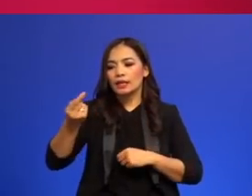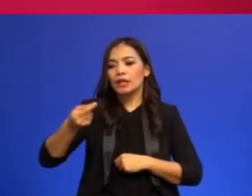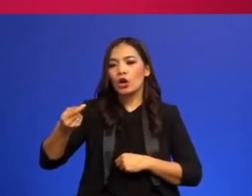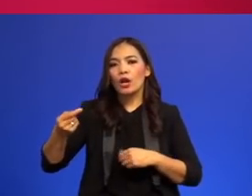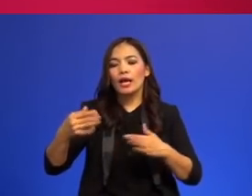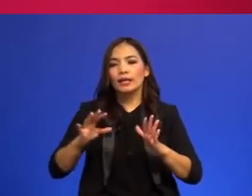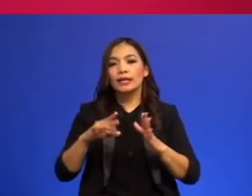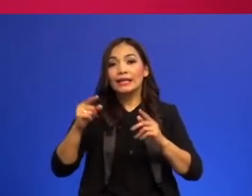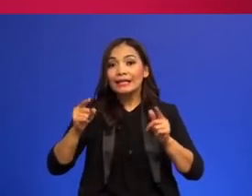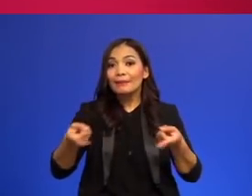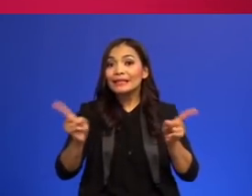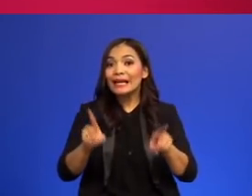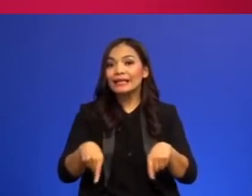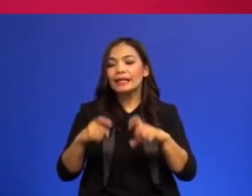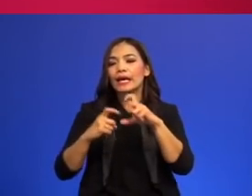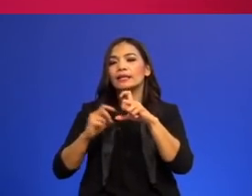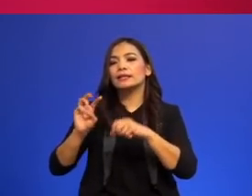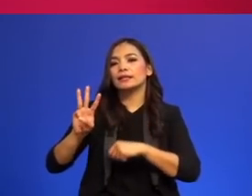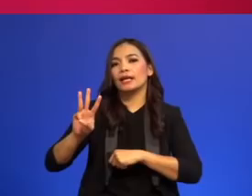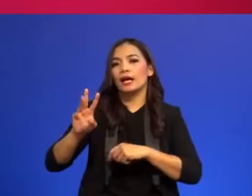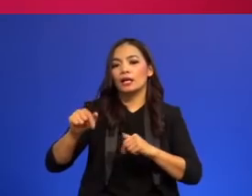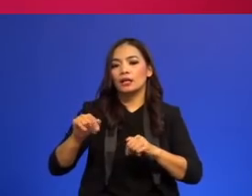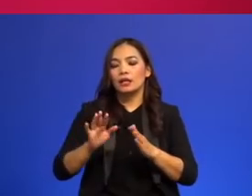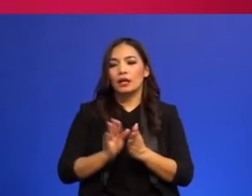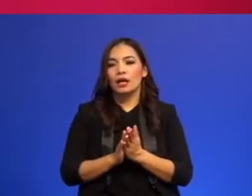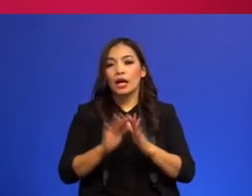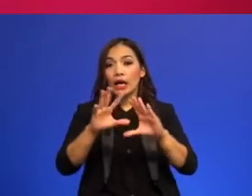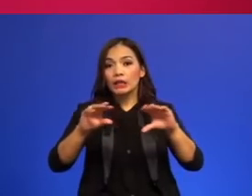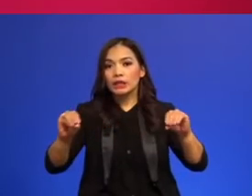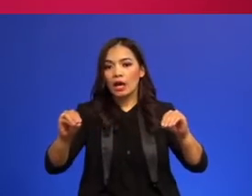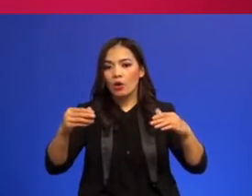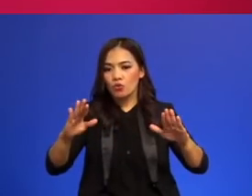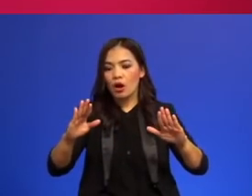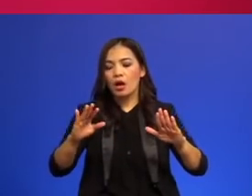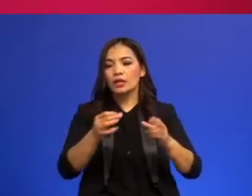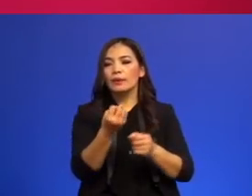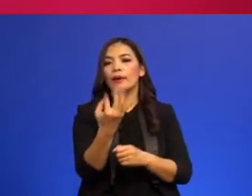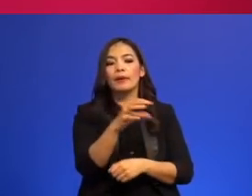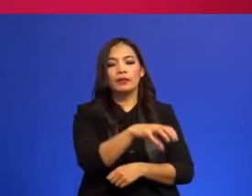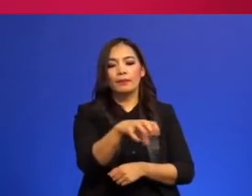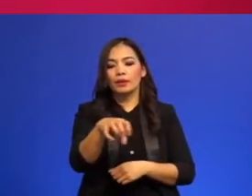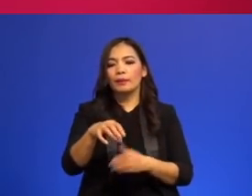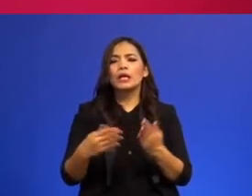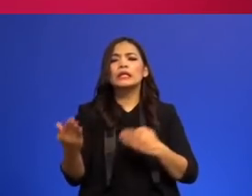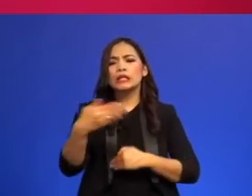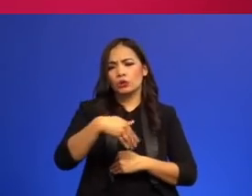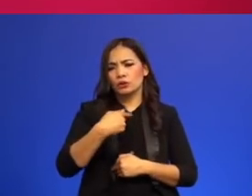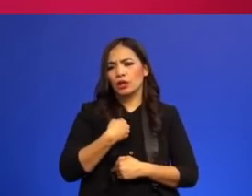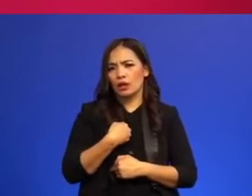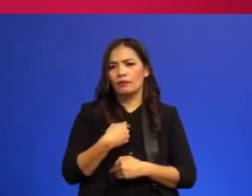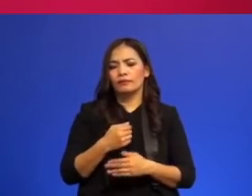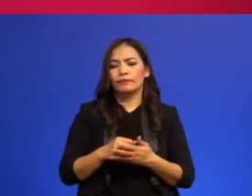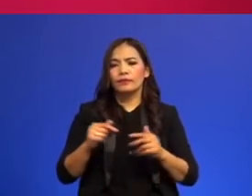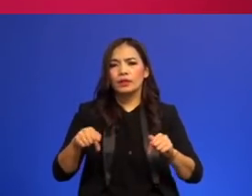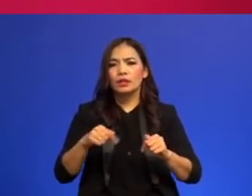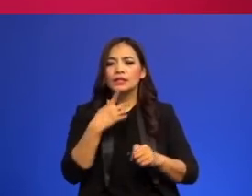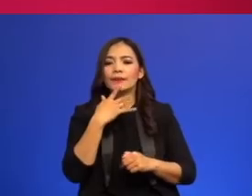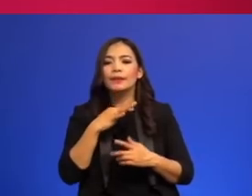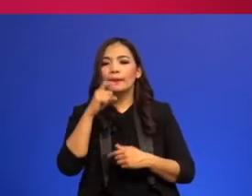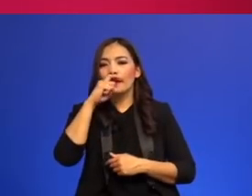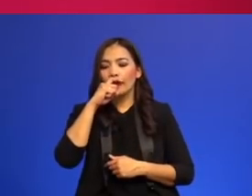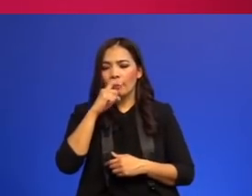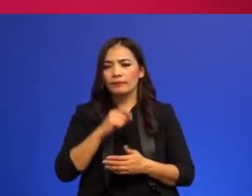sekarang S3. Dia magang, dia sudah magang di beberapa tempat. Saya bilang, udah kamu ikut aku aja. Ini kan kayak